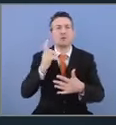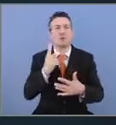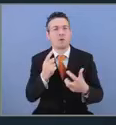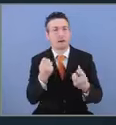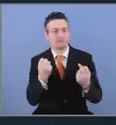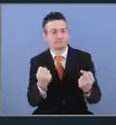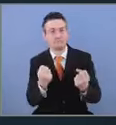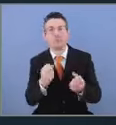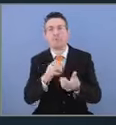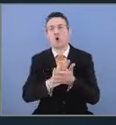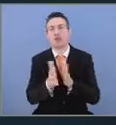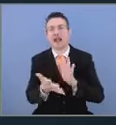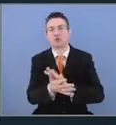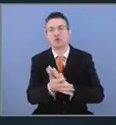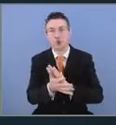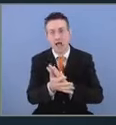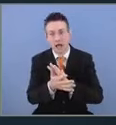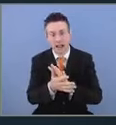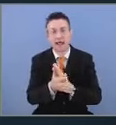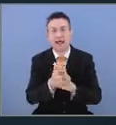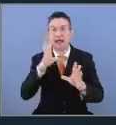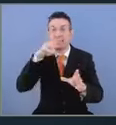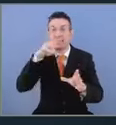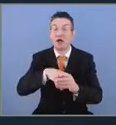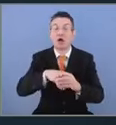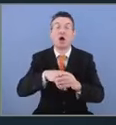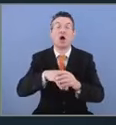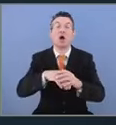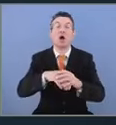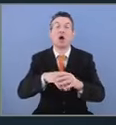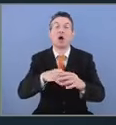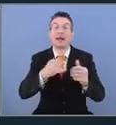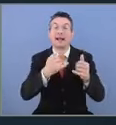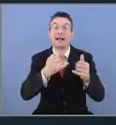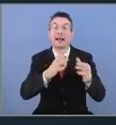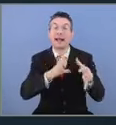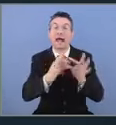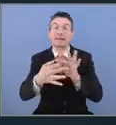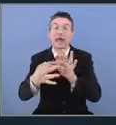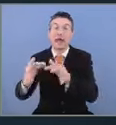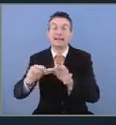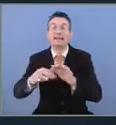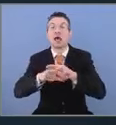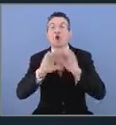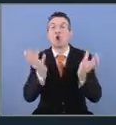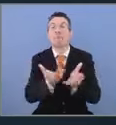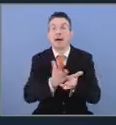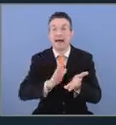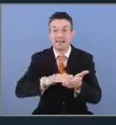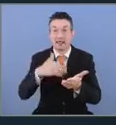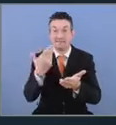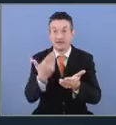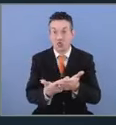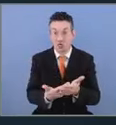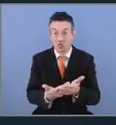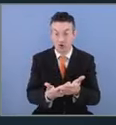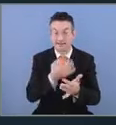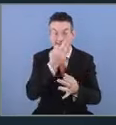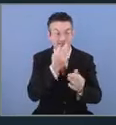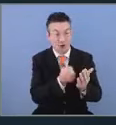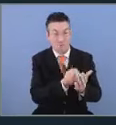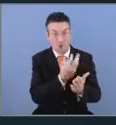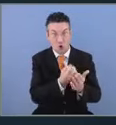è collocato nelle catene globali del valore, cioè quelle per cui, diciamo, ogni prodotto viene, tra